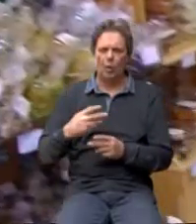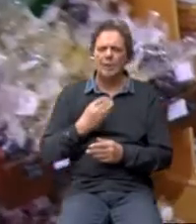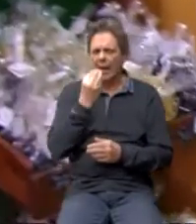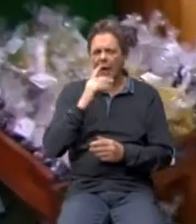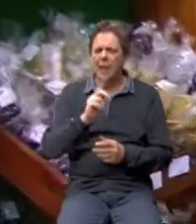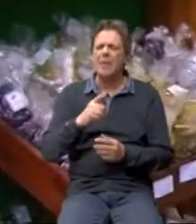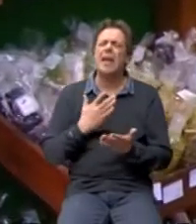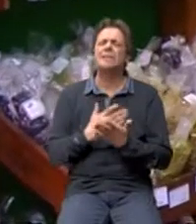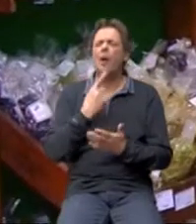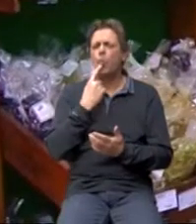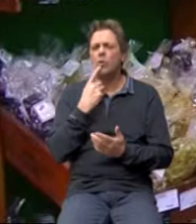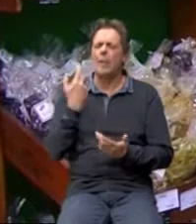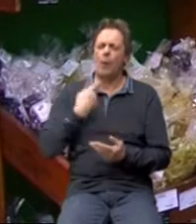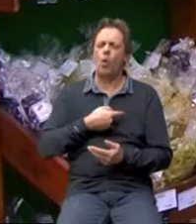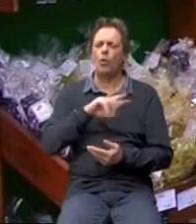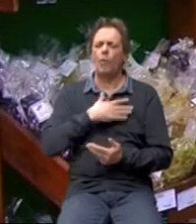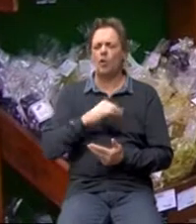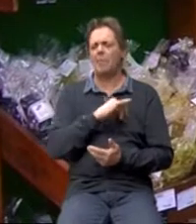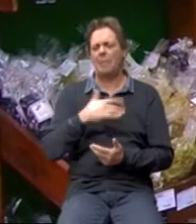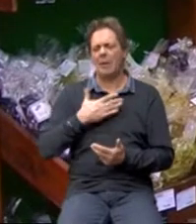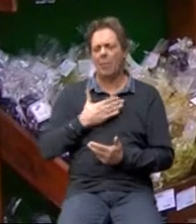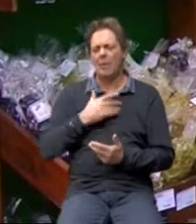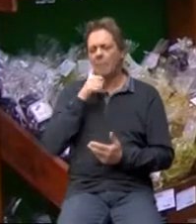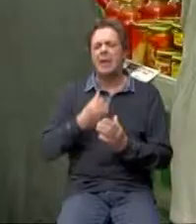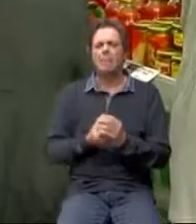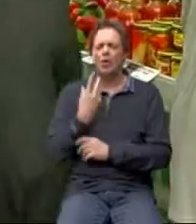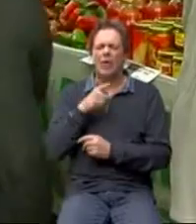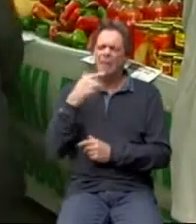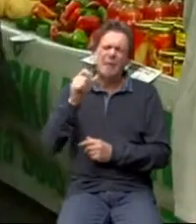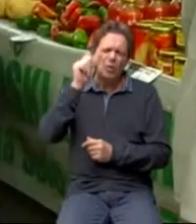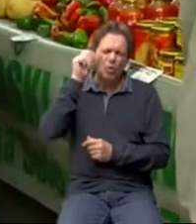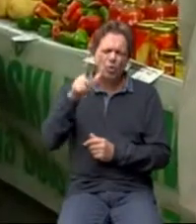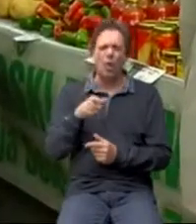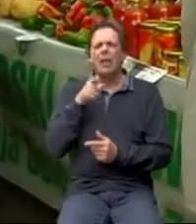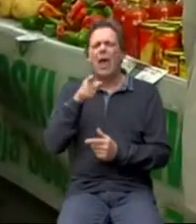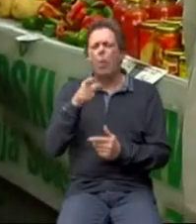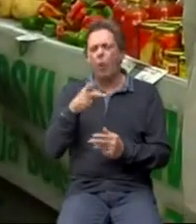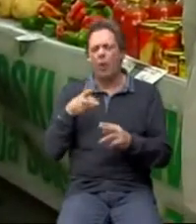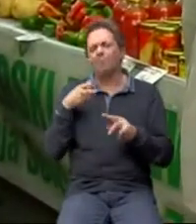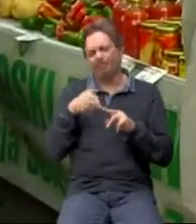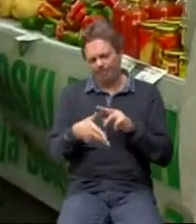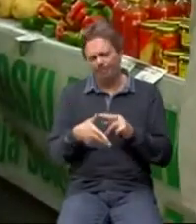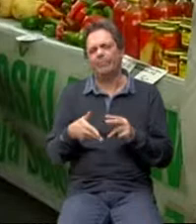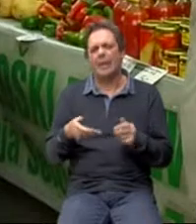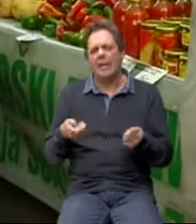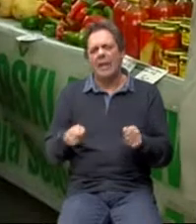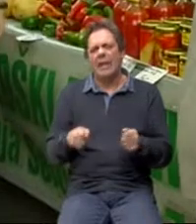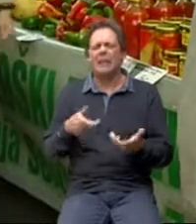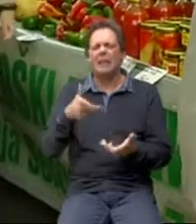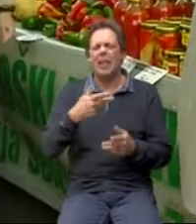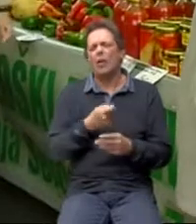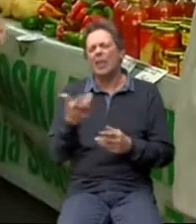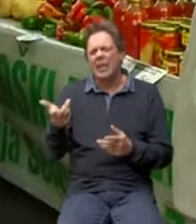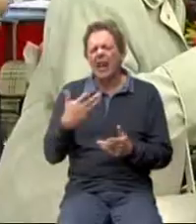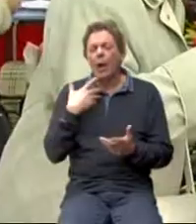stvar ukusa, nego i odgovornost prema sebi i prirodi. Nije zato čudno da je u ovoj recesiji jedna od rijetkih grana koja je